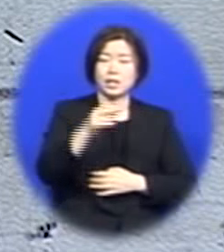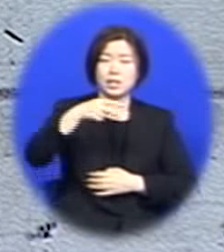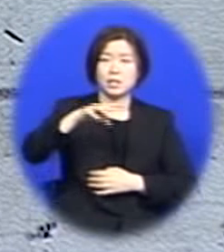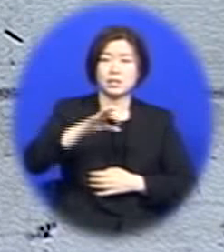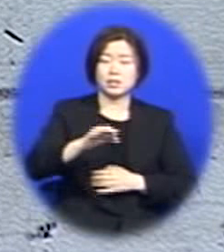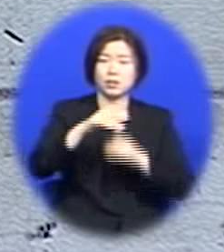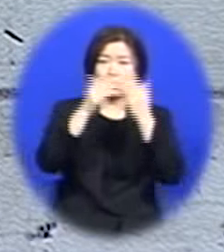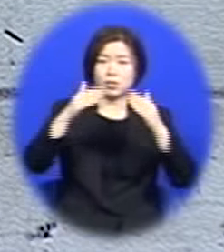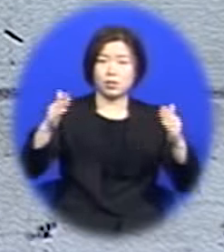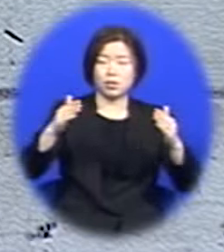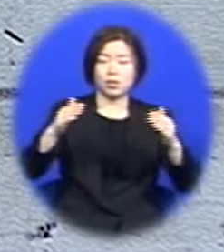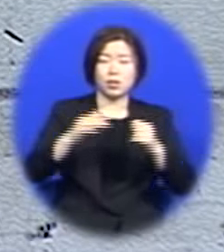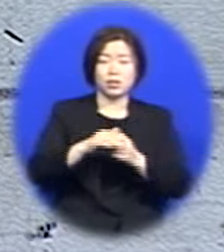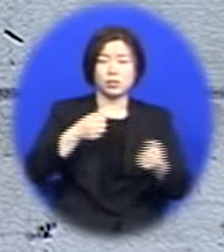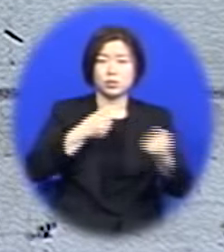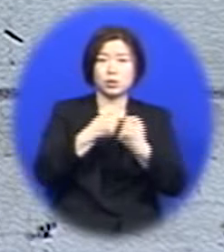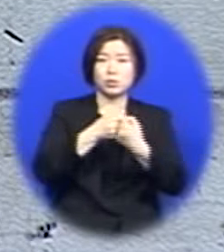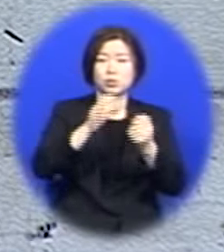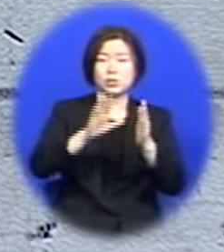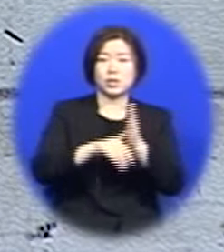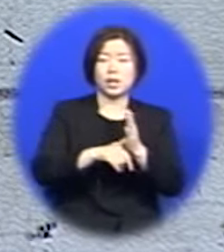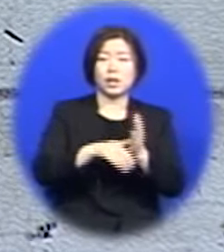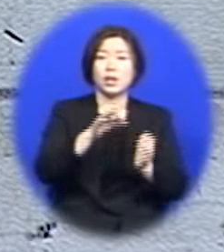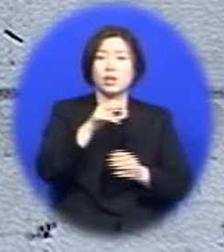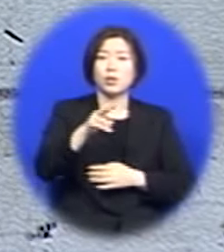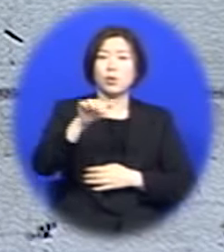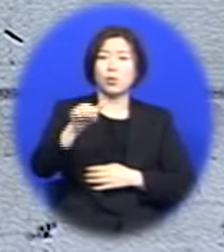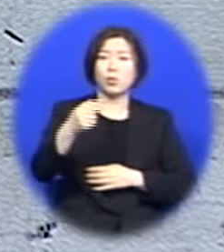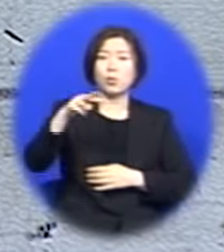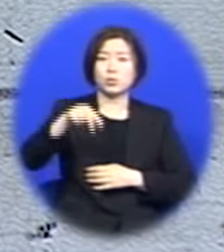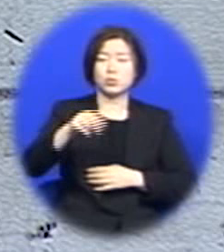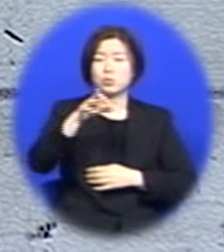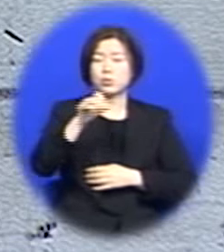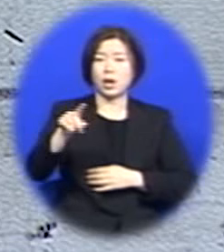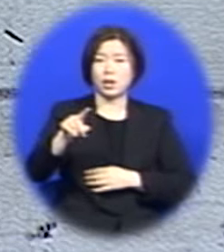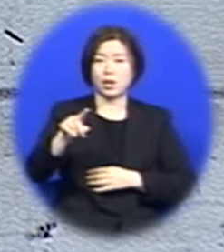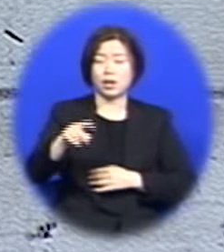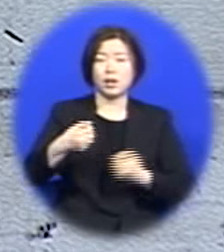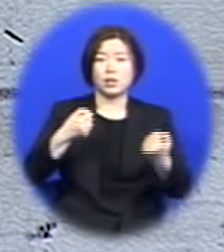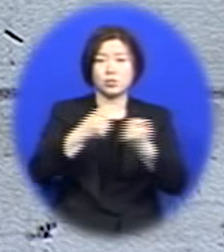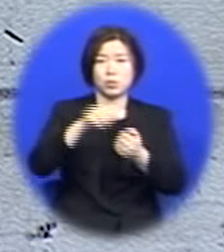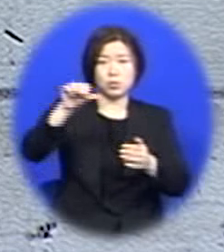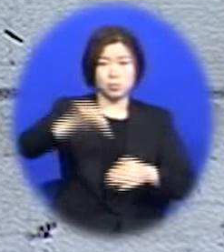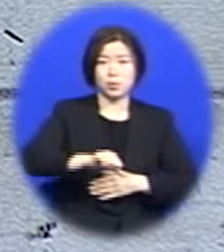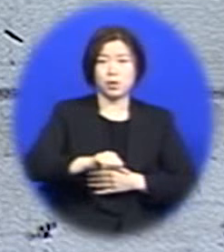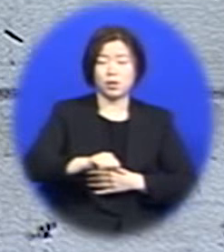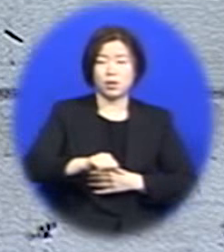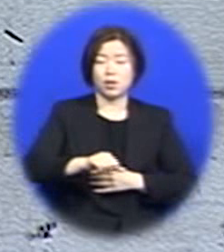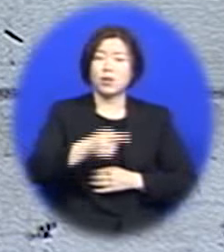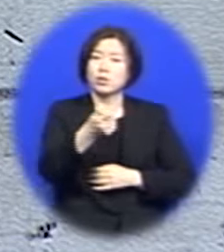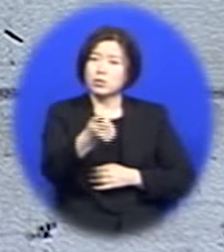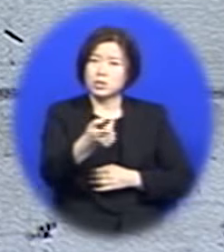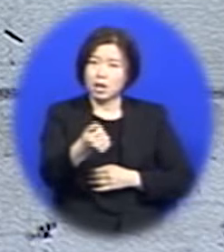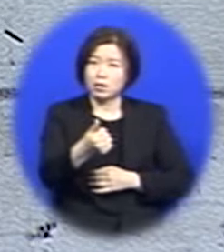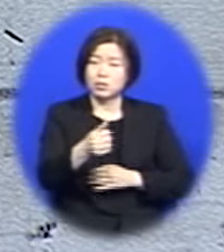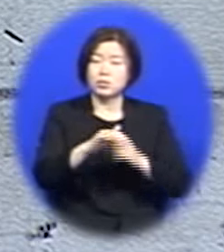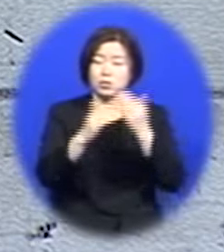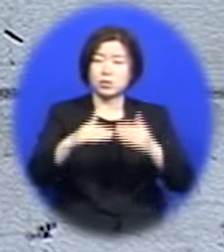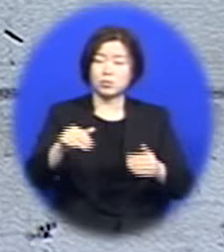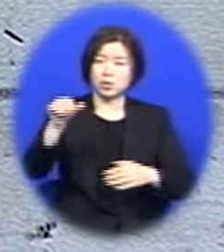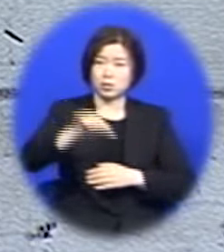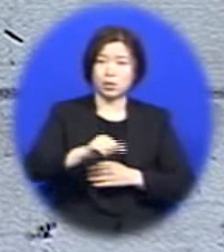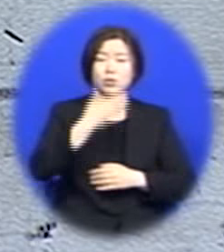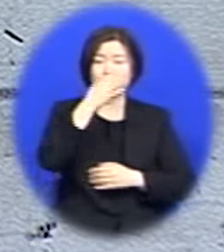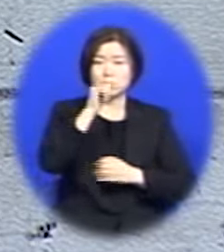여호수아가 졌습니다. 조그만 성이에요. 그럴 수도 있는 거죠. 싸우다 보면. 아닙니다. 여호수아는 큰일